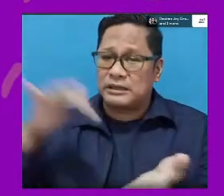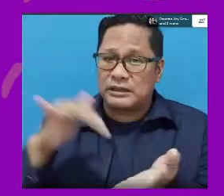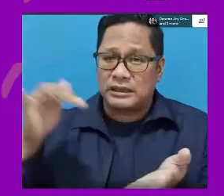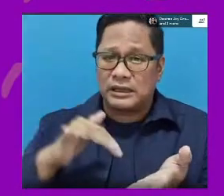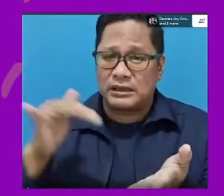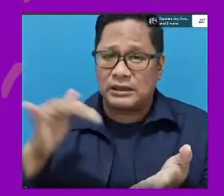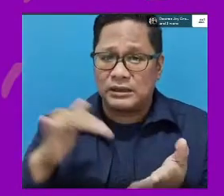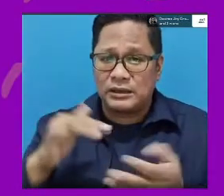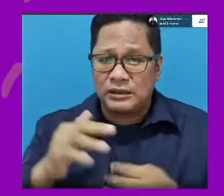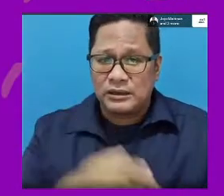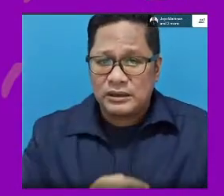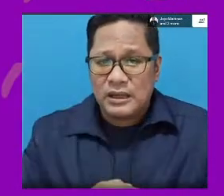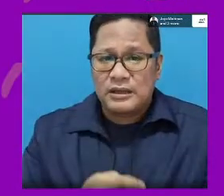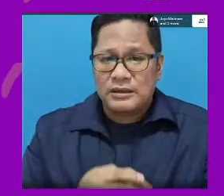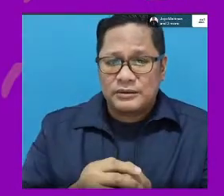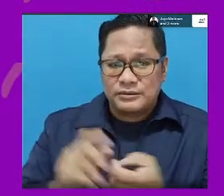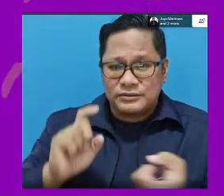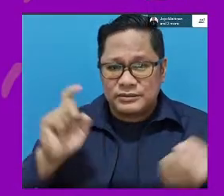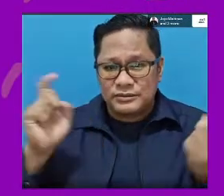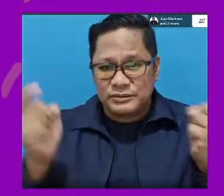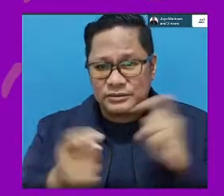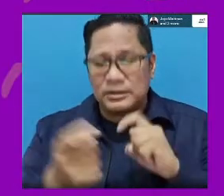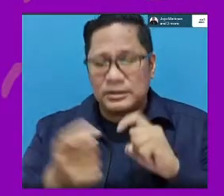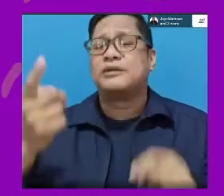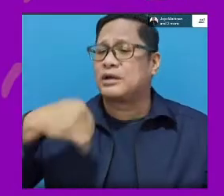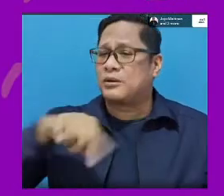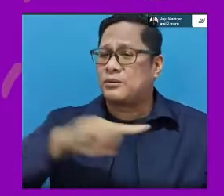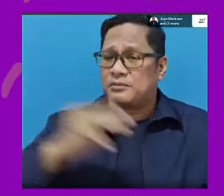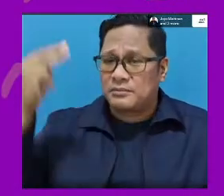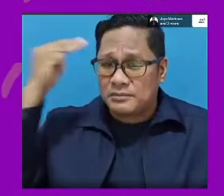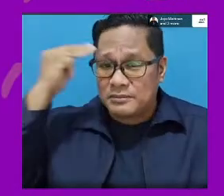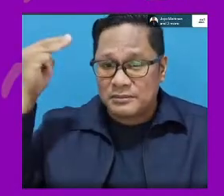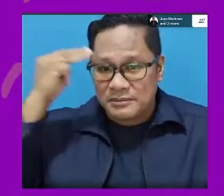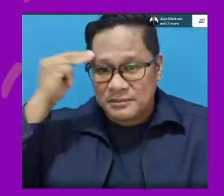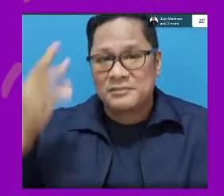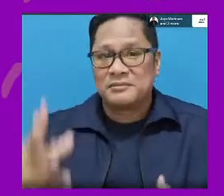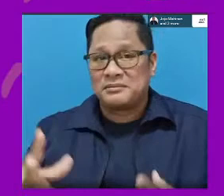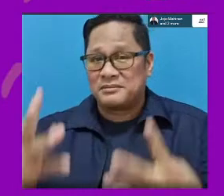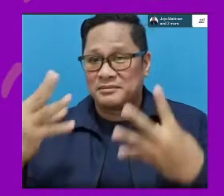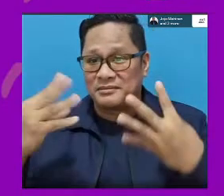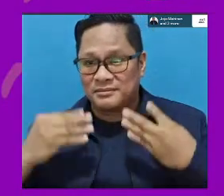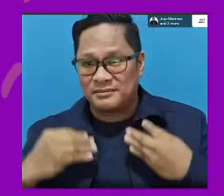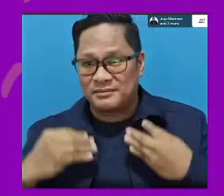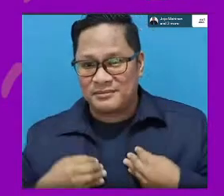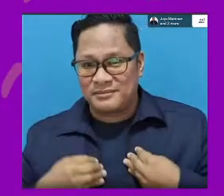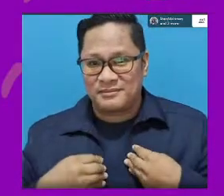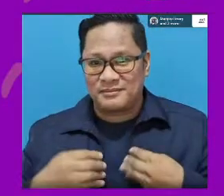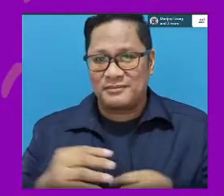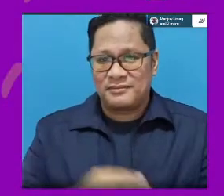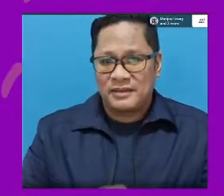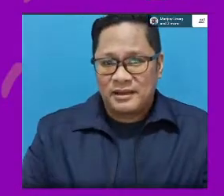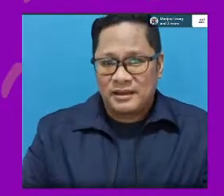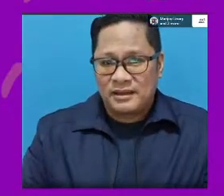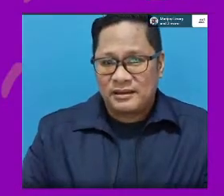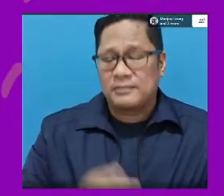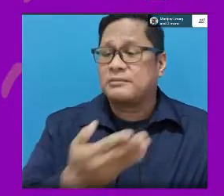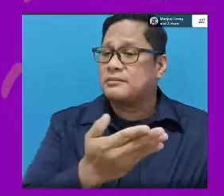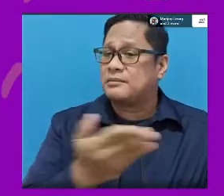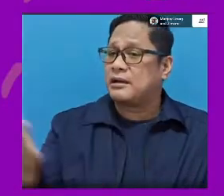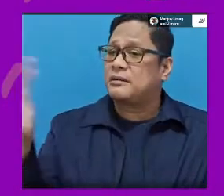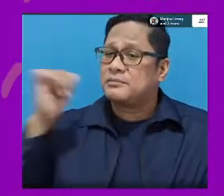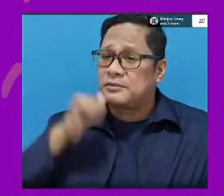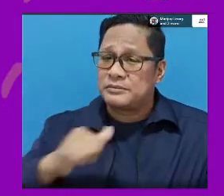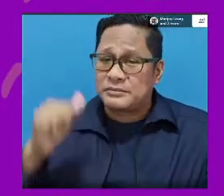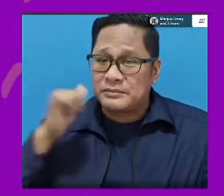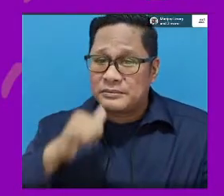nauubog inyong isipan at tanggapin kayo'y mga libangan? Mga babae, ito